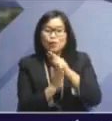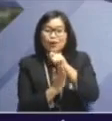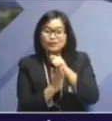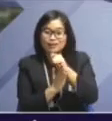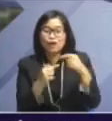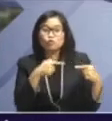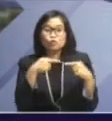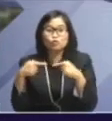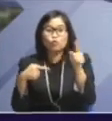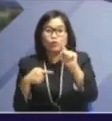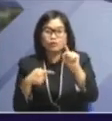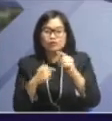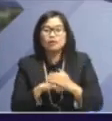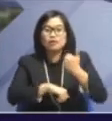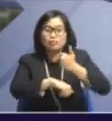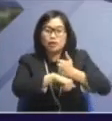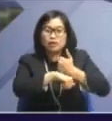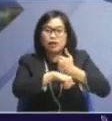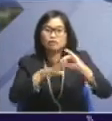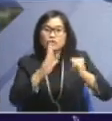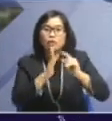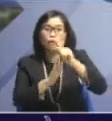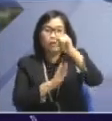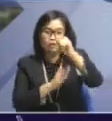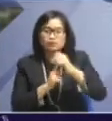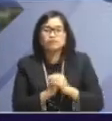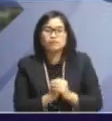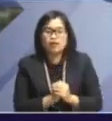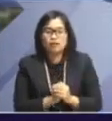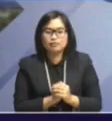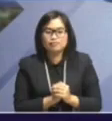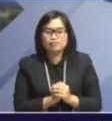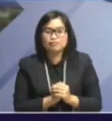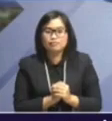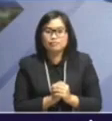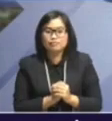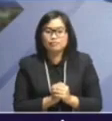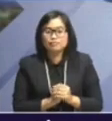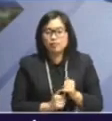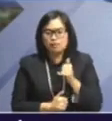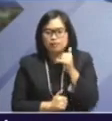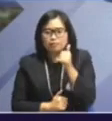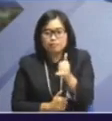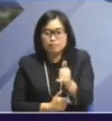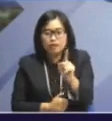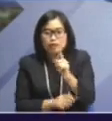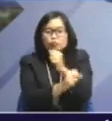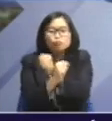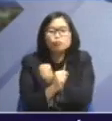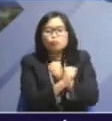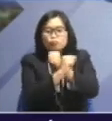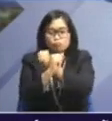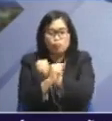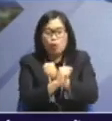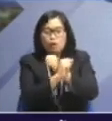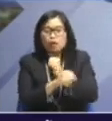บรรยากาศต่อไปค่ะท่านผู้ว่าราชการจังหวัดตากนะคะก็ได้ลงพื้นที่ค่ะเฝ้าระวังผู้ลี้ภัยนะคะจากสถานการณ์ความรุน